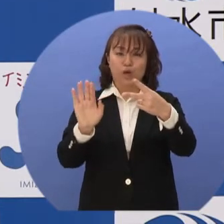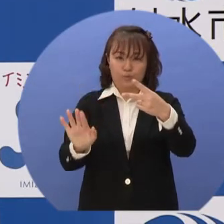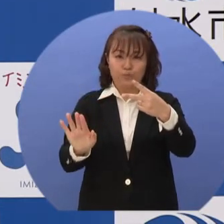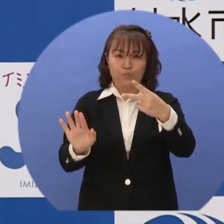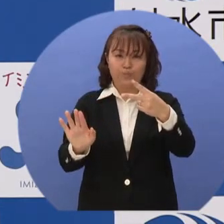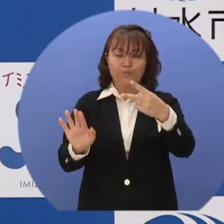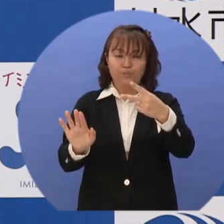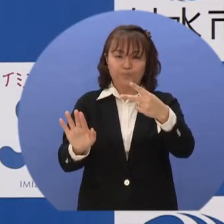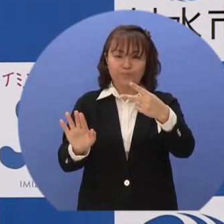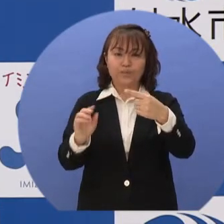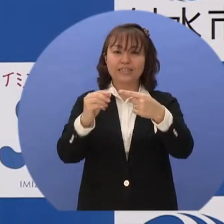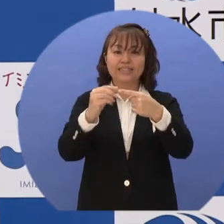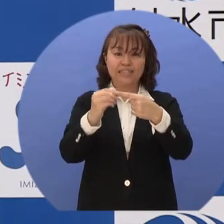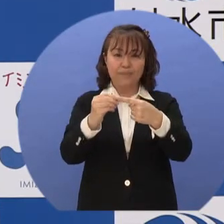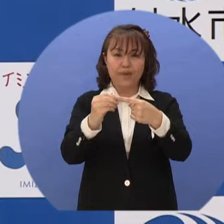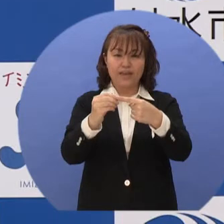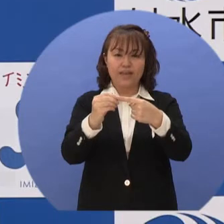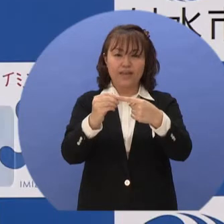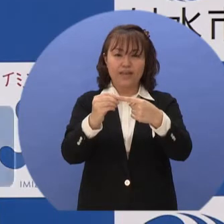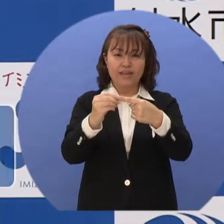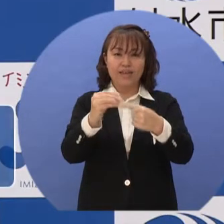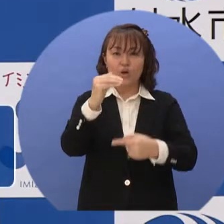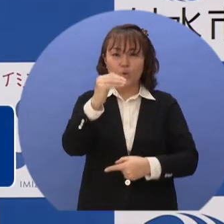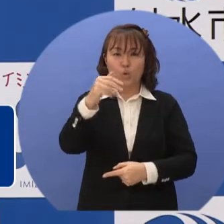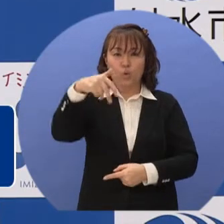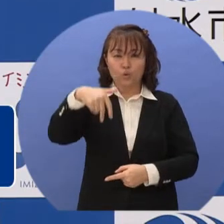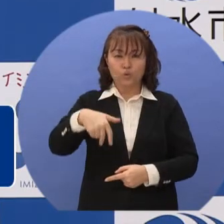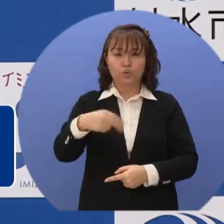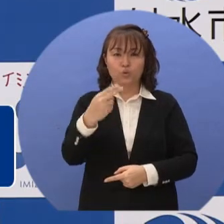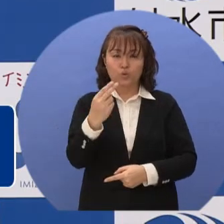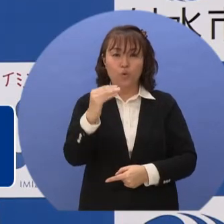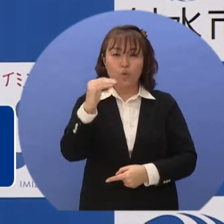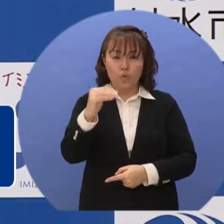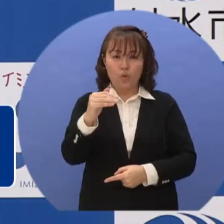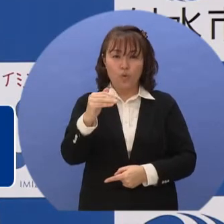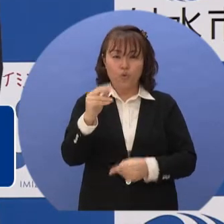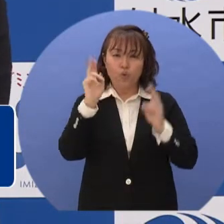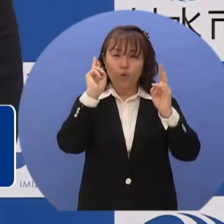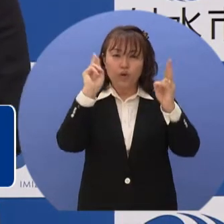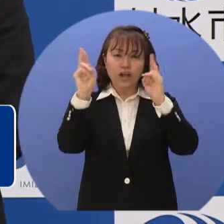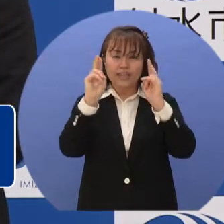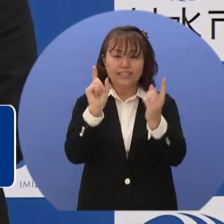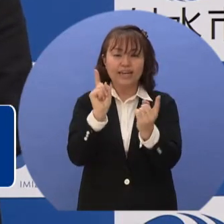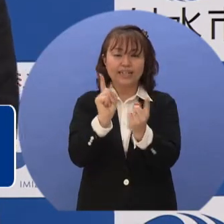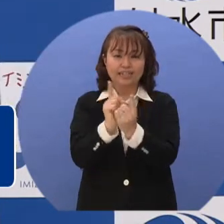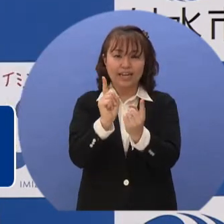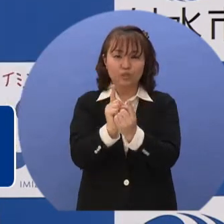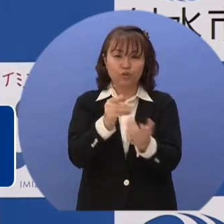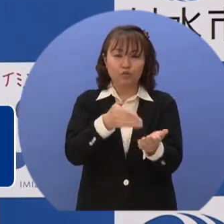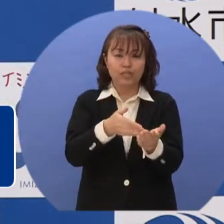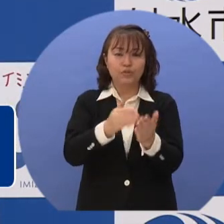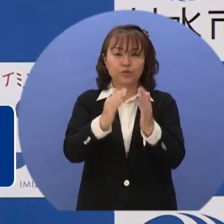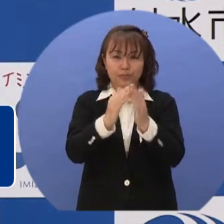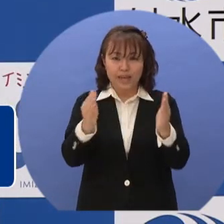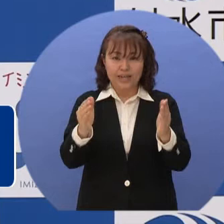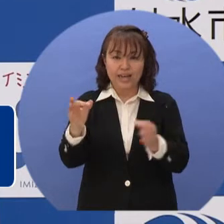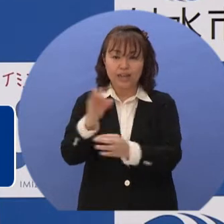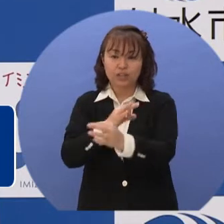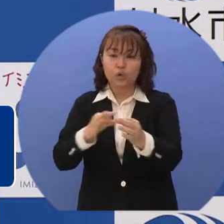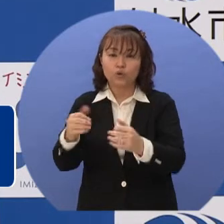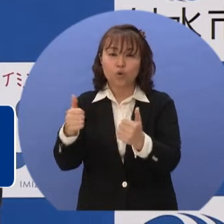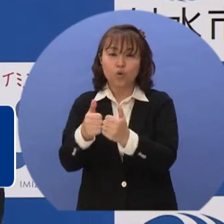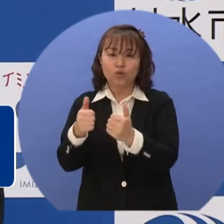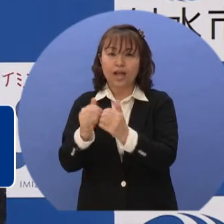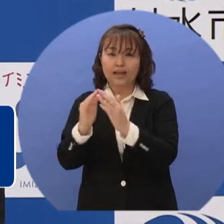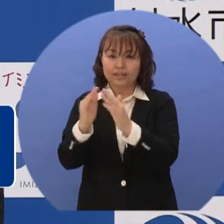でありますえまず1点目コストコの取引業者向け説明会と相談会の開催についてであり